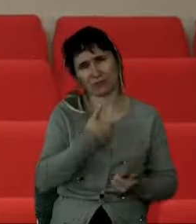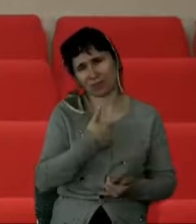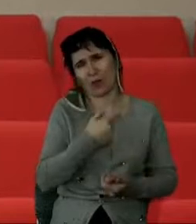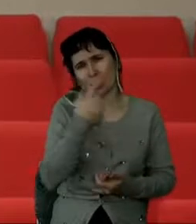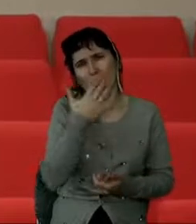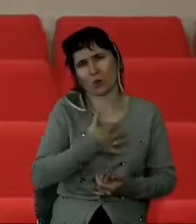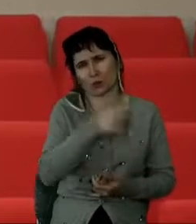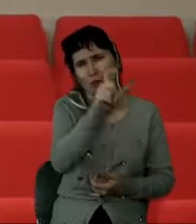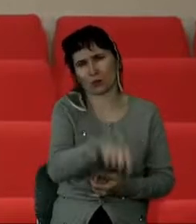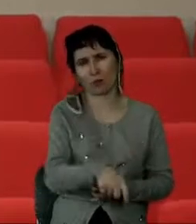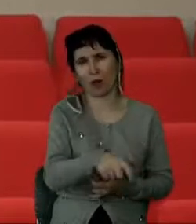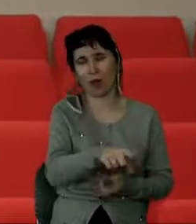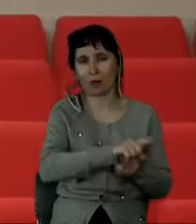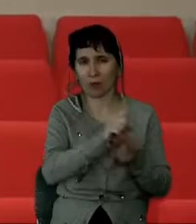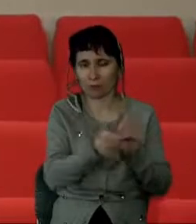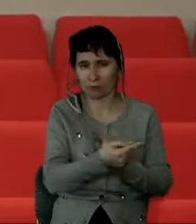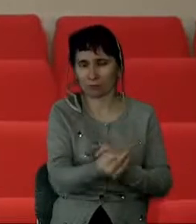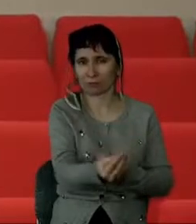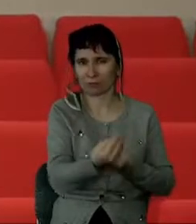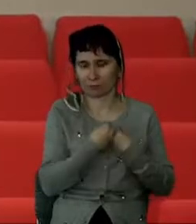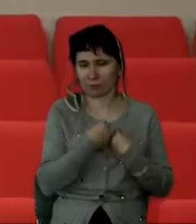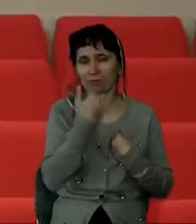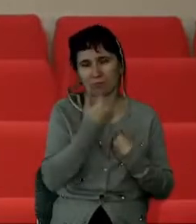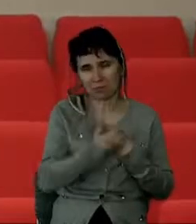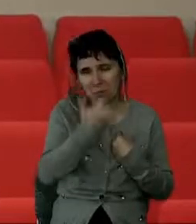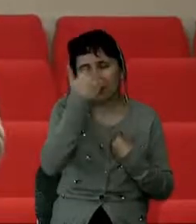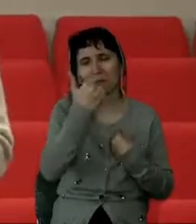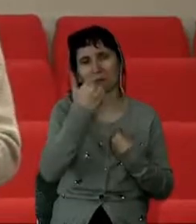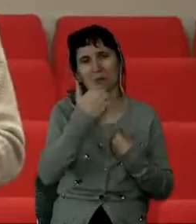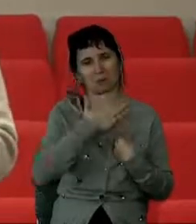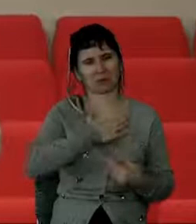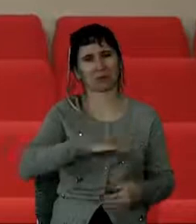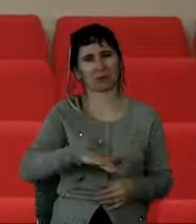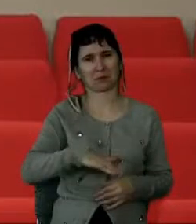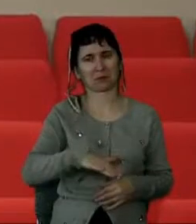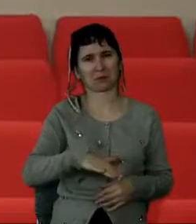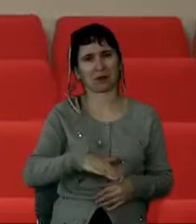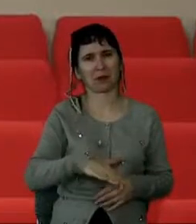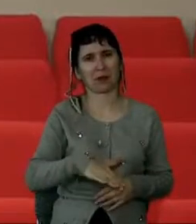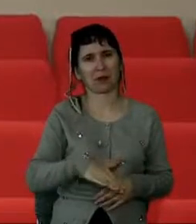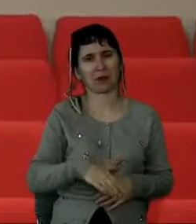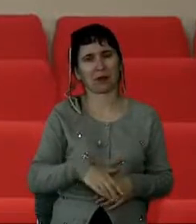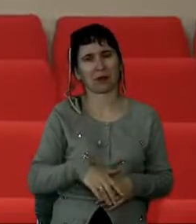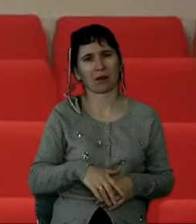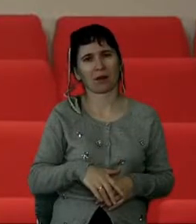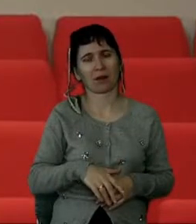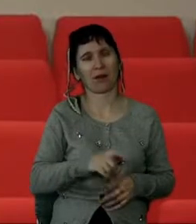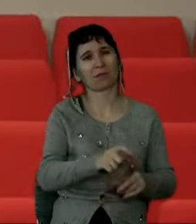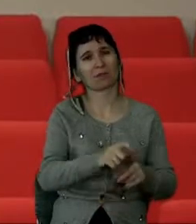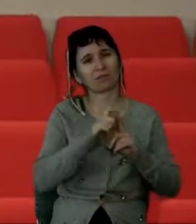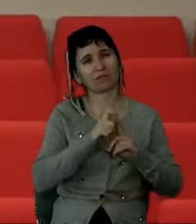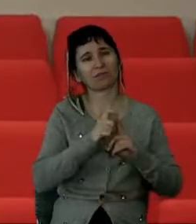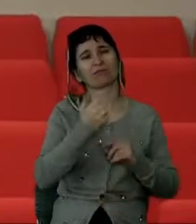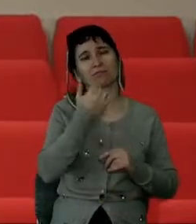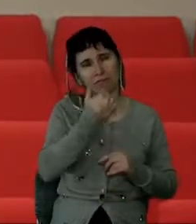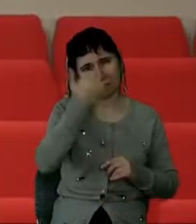І коли ми чуємо у відповідь «Дякую тобі», або слова такі бувають, звучать, що «Дякую за те, що ти